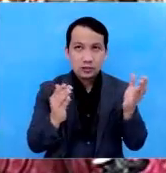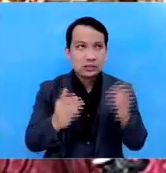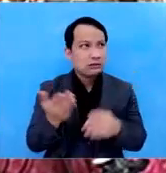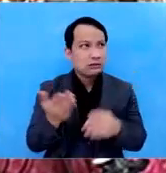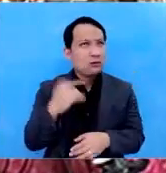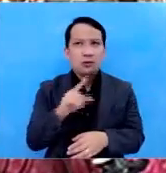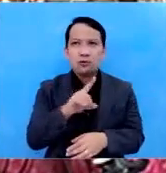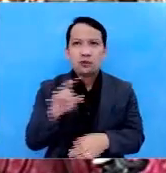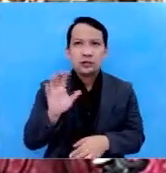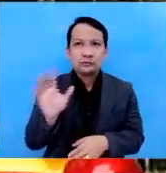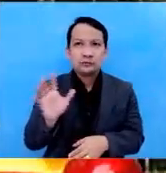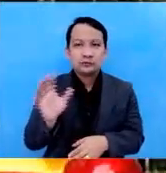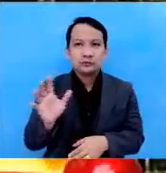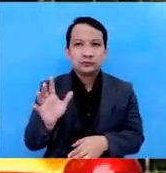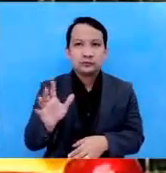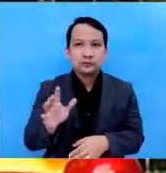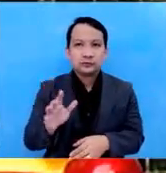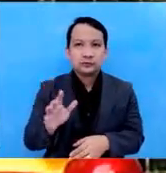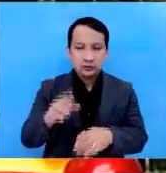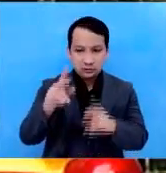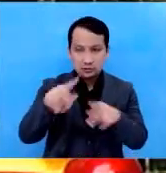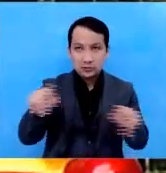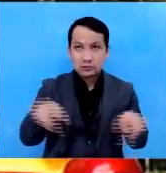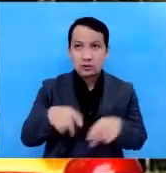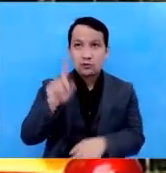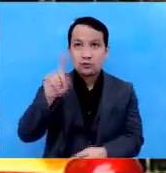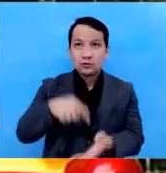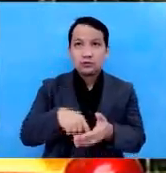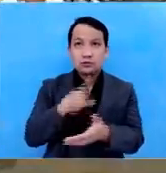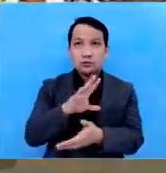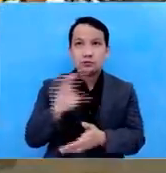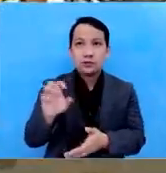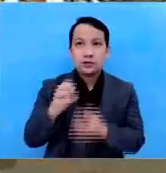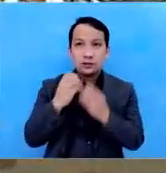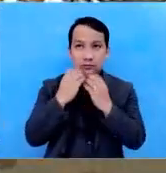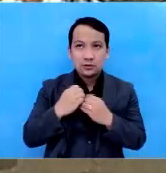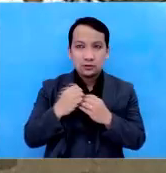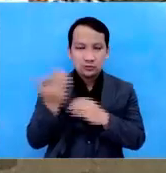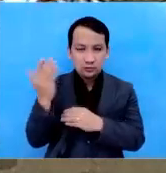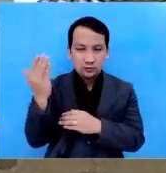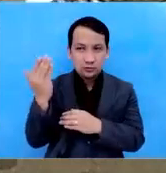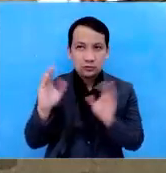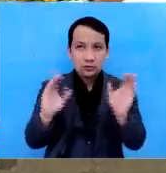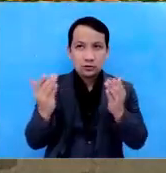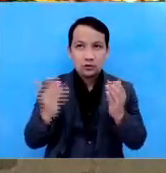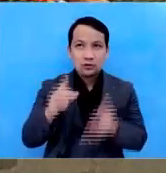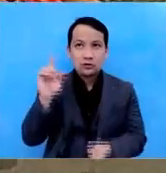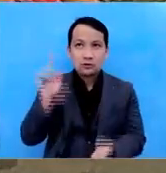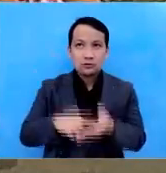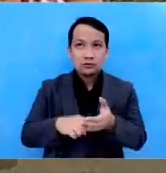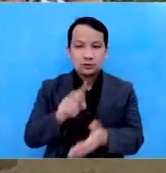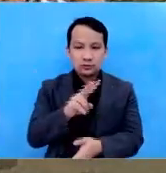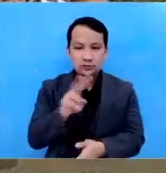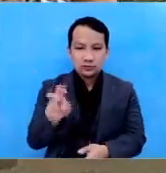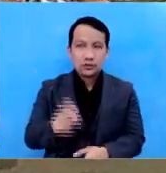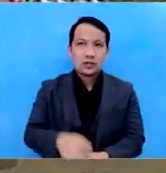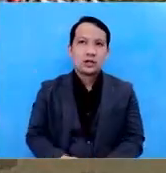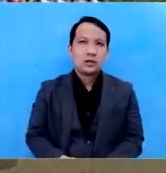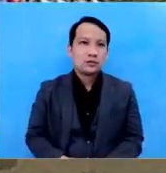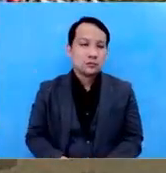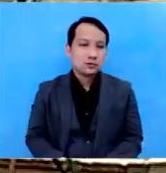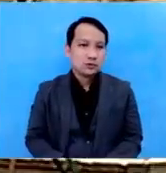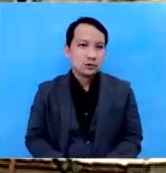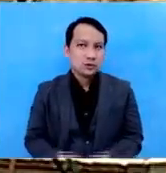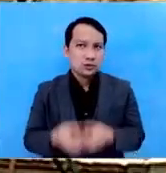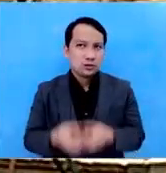yun. Ang parol daw ngayon, nasa 1,500 ang pinakamura compared to last year na nasa 1,200. So, a couple of